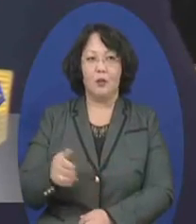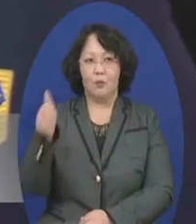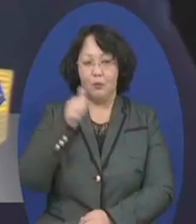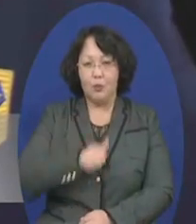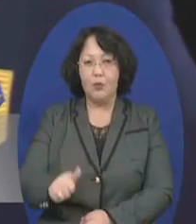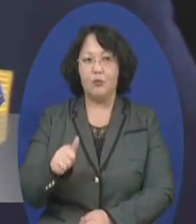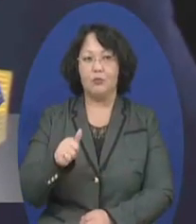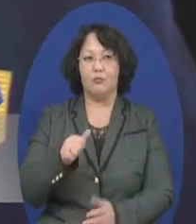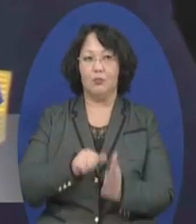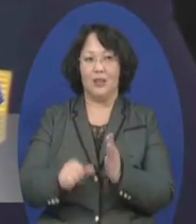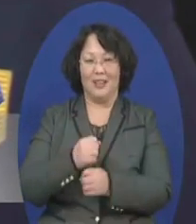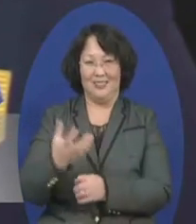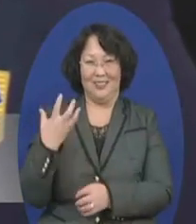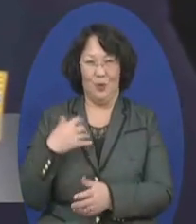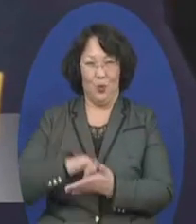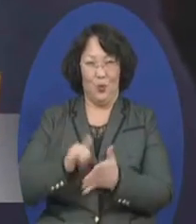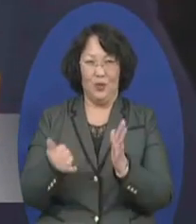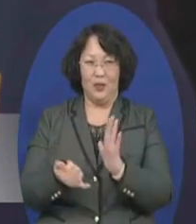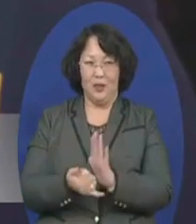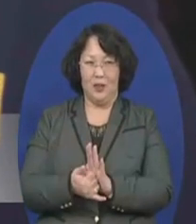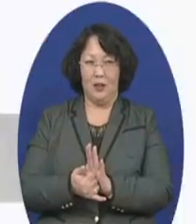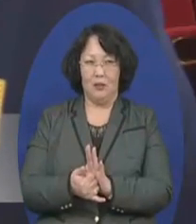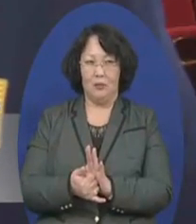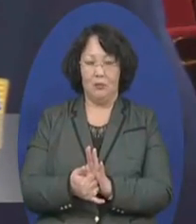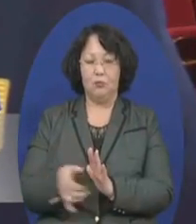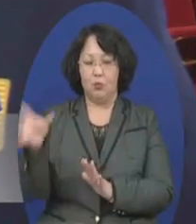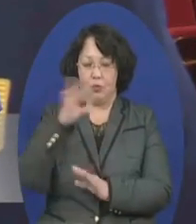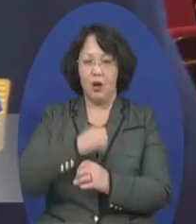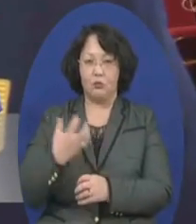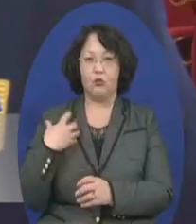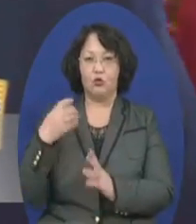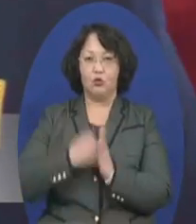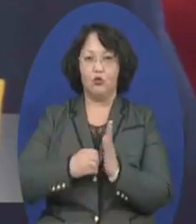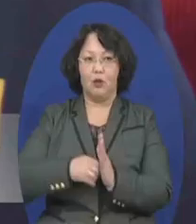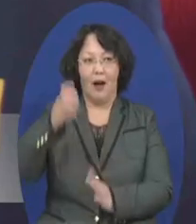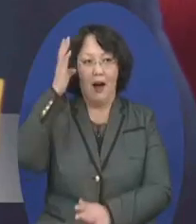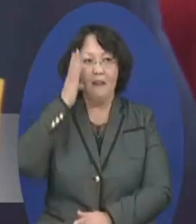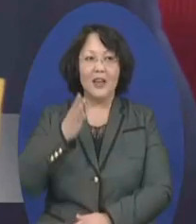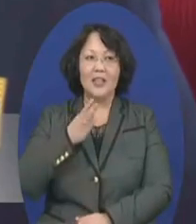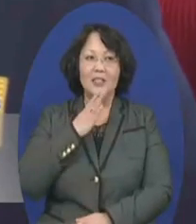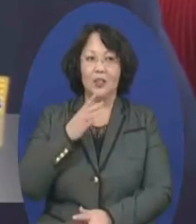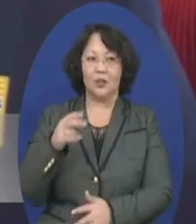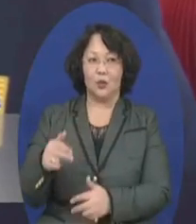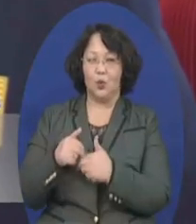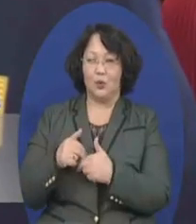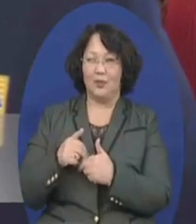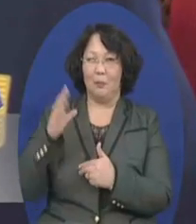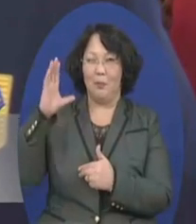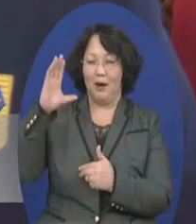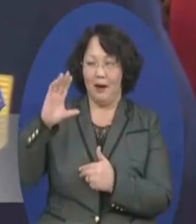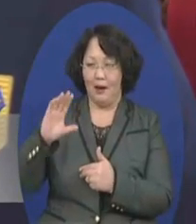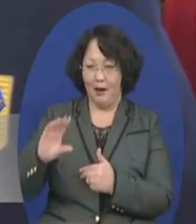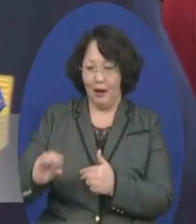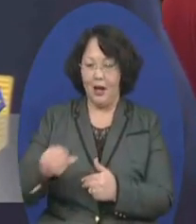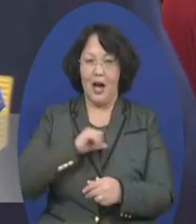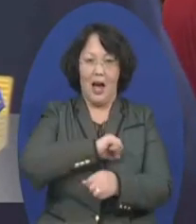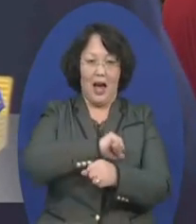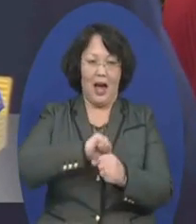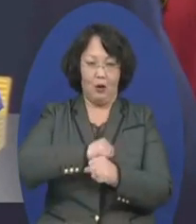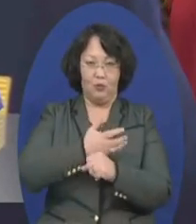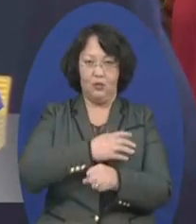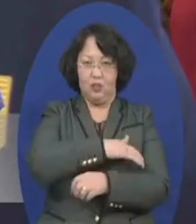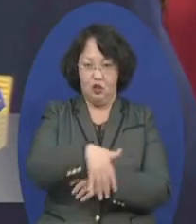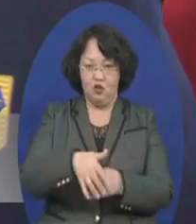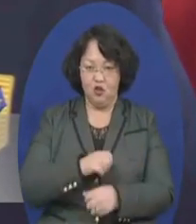ихээр ер нь бол нэлээд хариу бүхэлд хариуцлагатай амдах хэвээр. Ээж аавын тасламж багасаад яг одоо бүх хариуцлагыг өөр